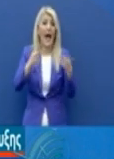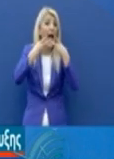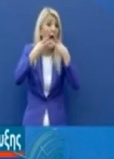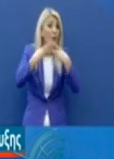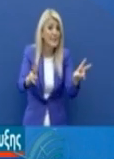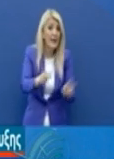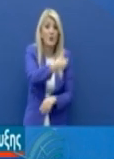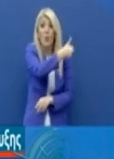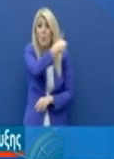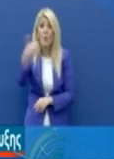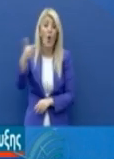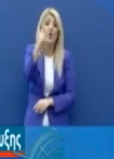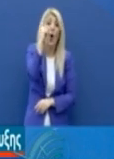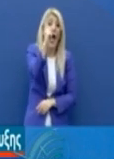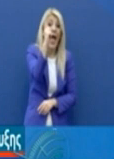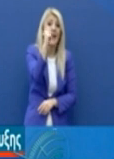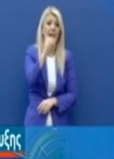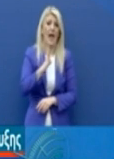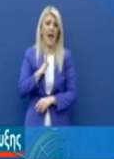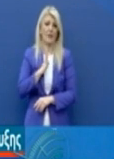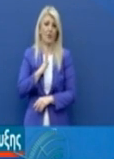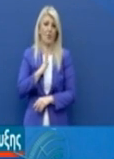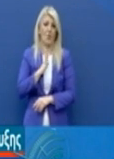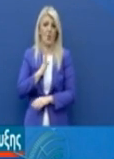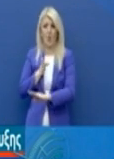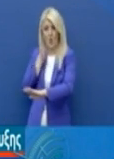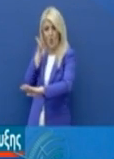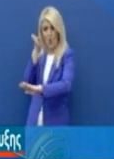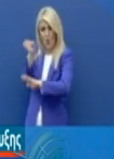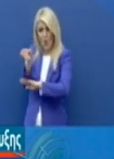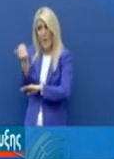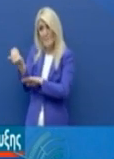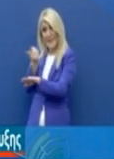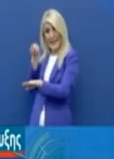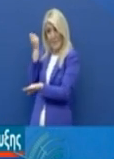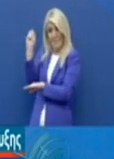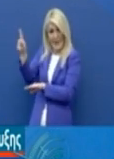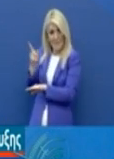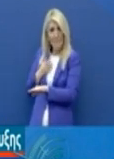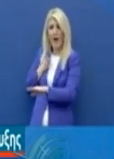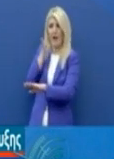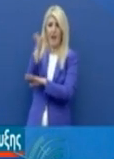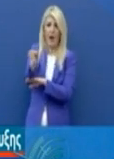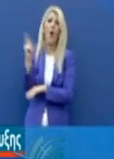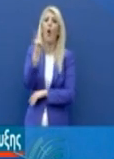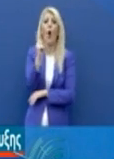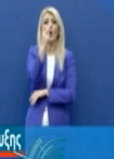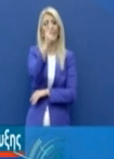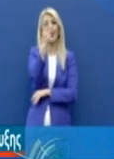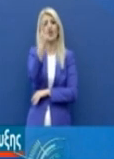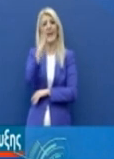ένας άνθρωπος, μόνο ένα άτομο να πηγαίνει να παραλαμβάνει την παραγγελία του και όχι ομάδες